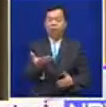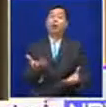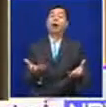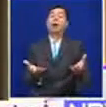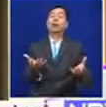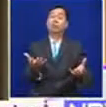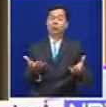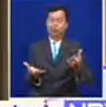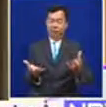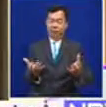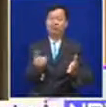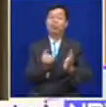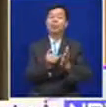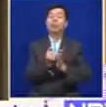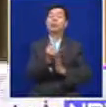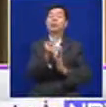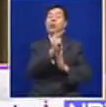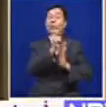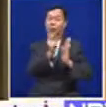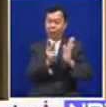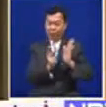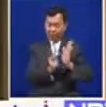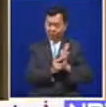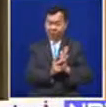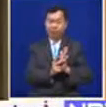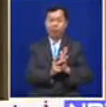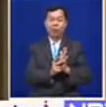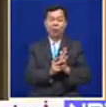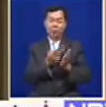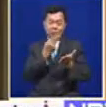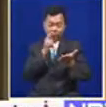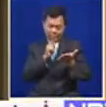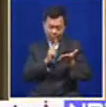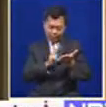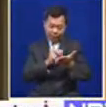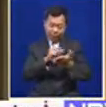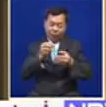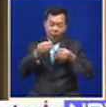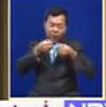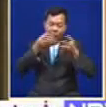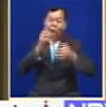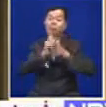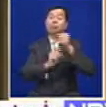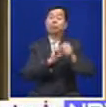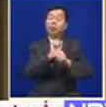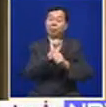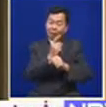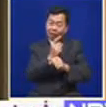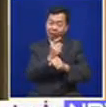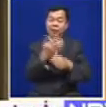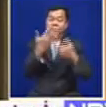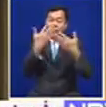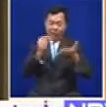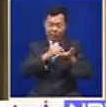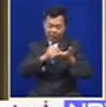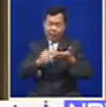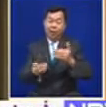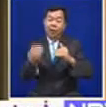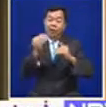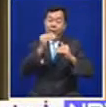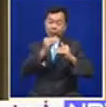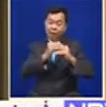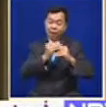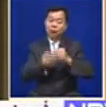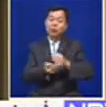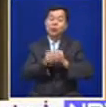ำหนังสืออะไรอวยพรปีใหม่แล้วก็เขียนเรื่องนี้มาให้ไปดูแลหน่อยนะครับดูว่าทีอย่